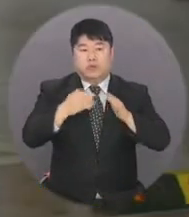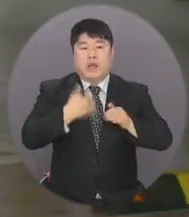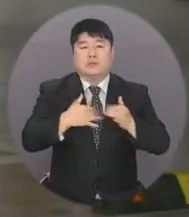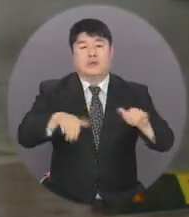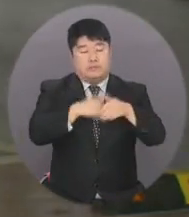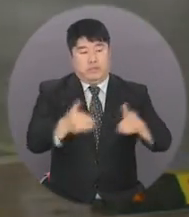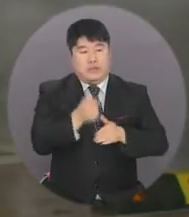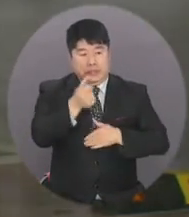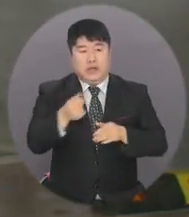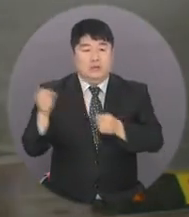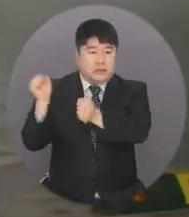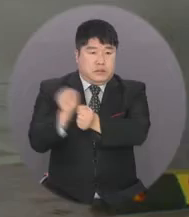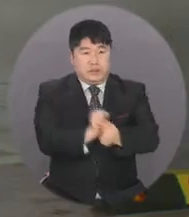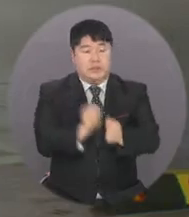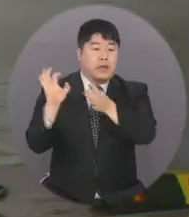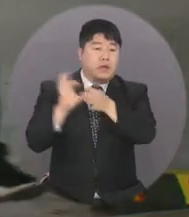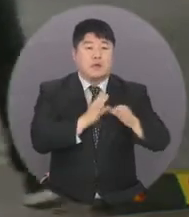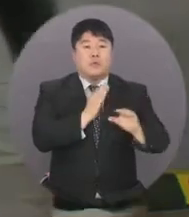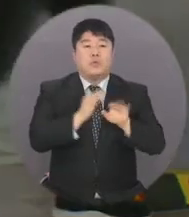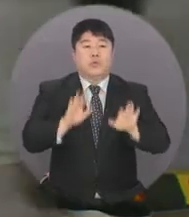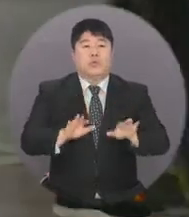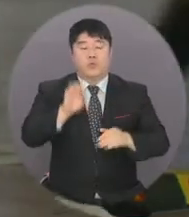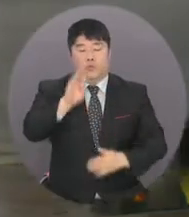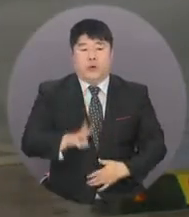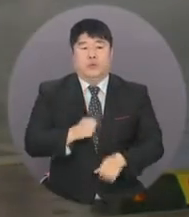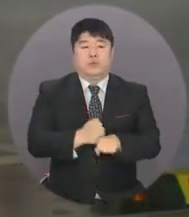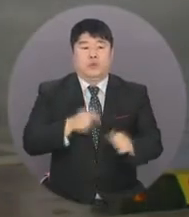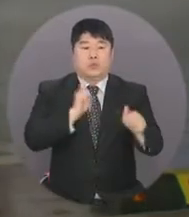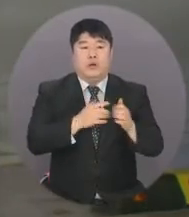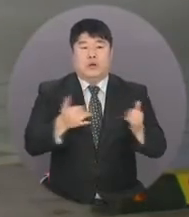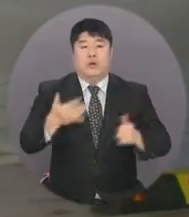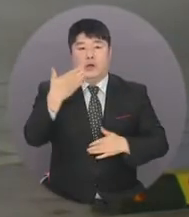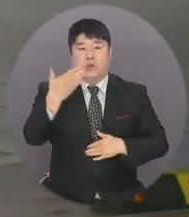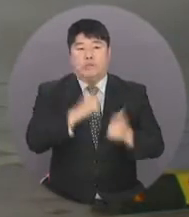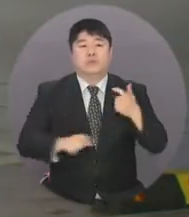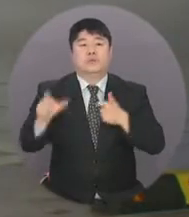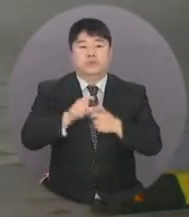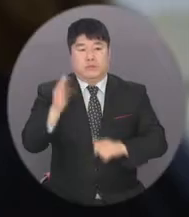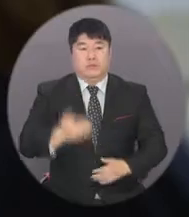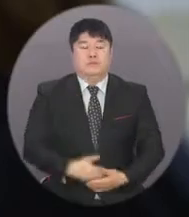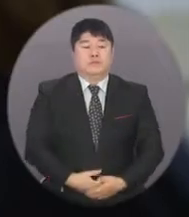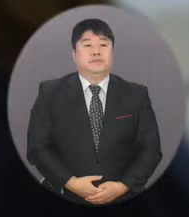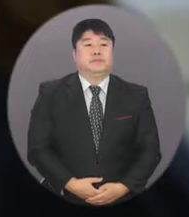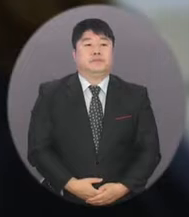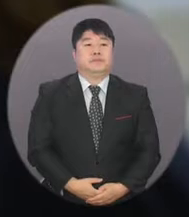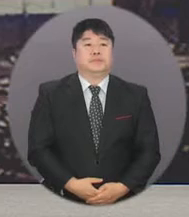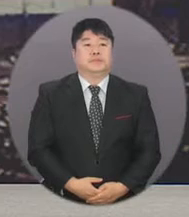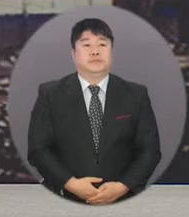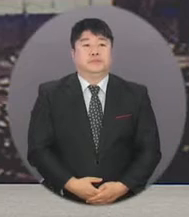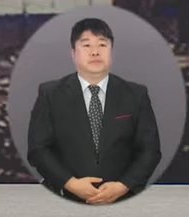통해 소규모 감염이 이어지는 가운데 오늘 광주에서는 확진자 9명이 추가됐습니다.